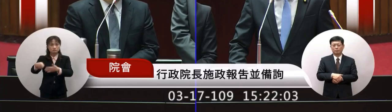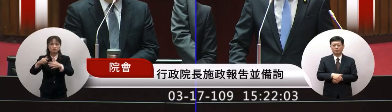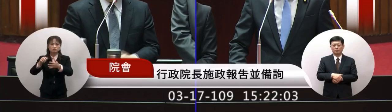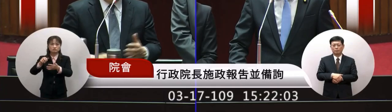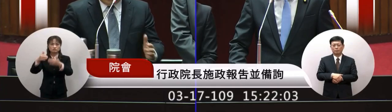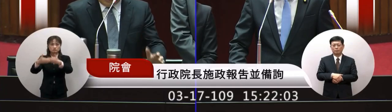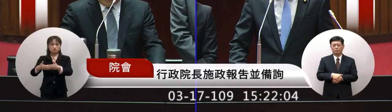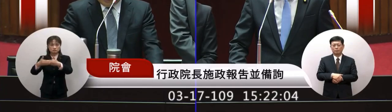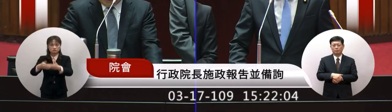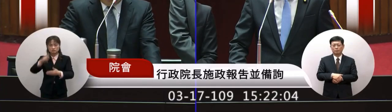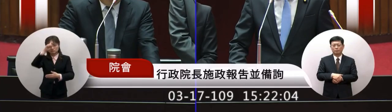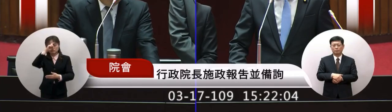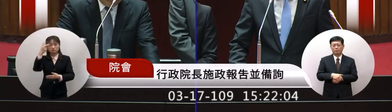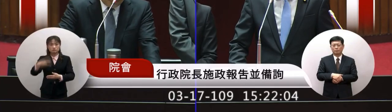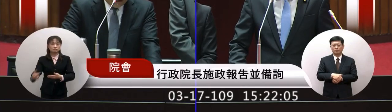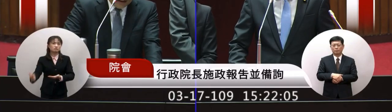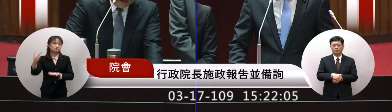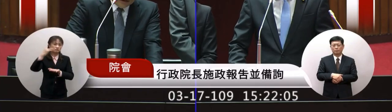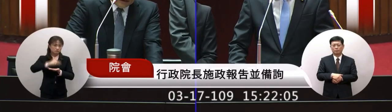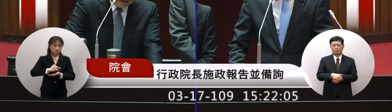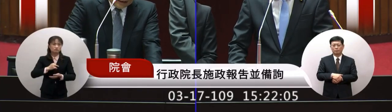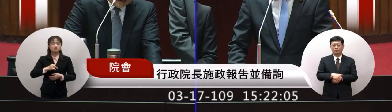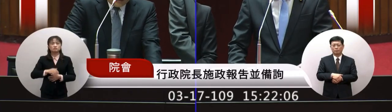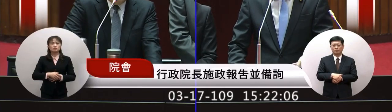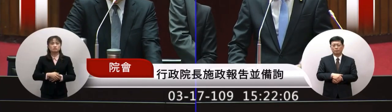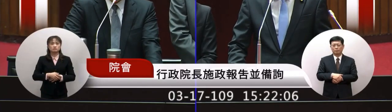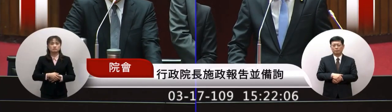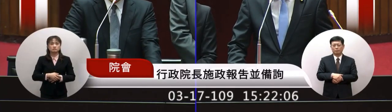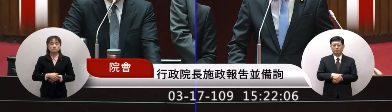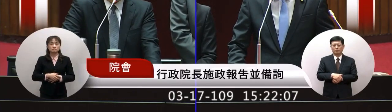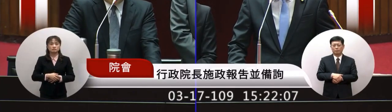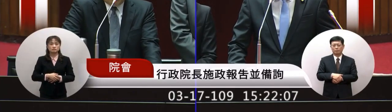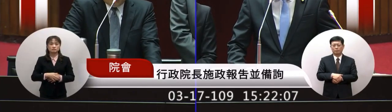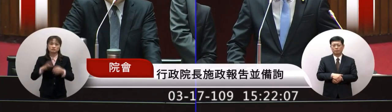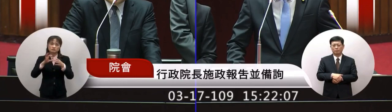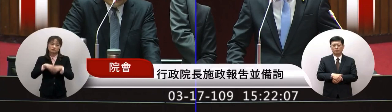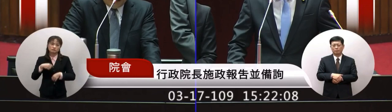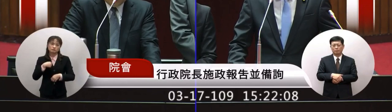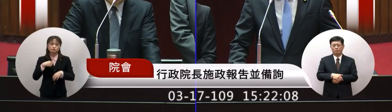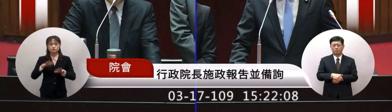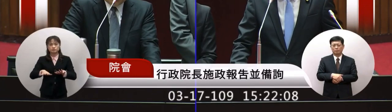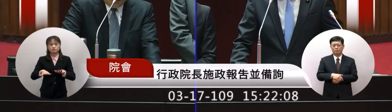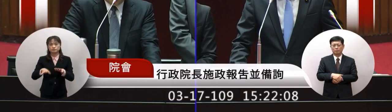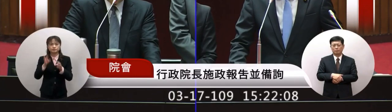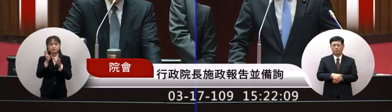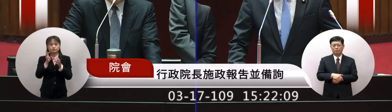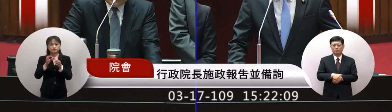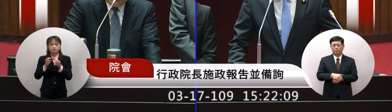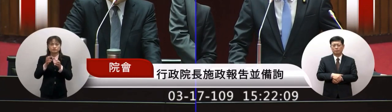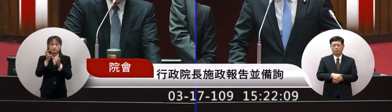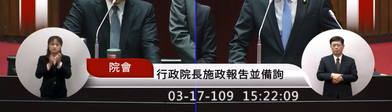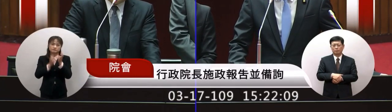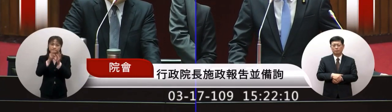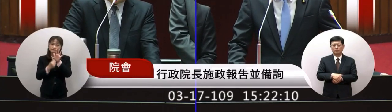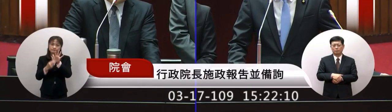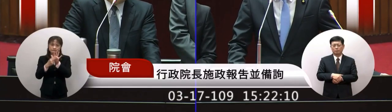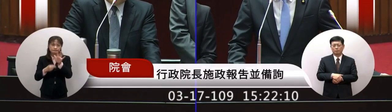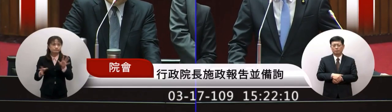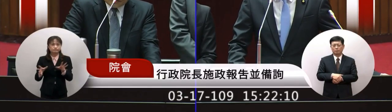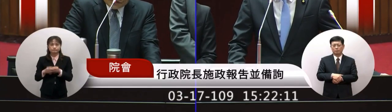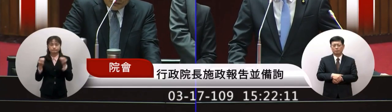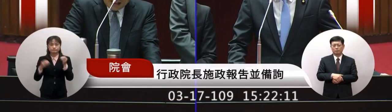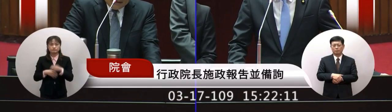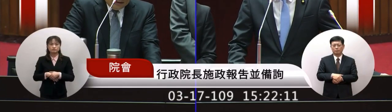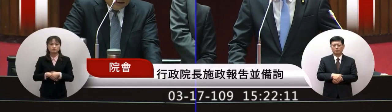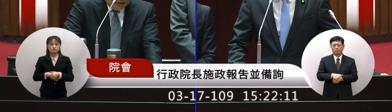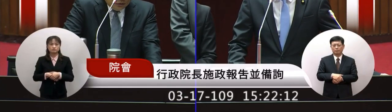我们也不愿意在这上面多所琢磨或计较。不过心意是一样的，我们